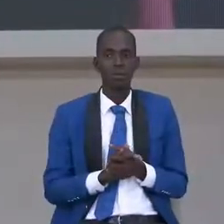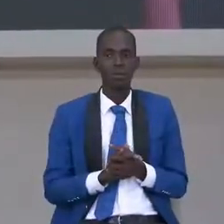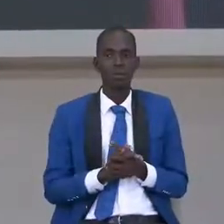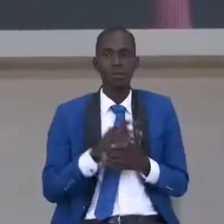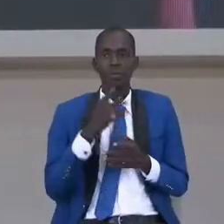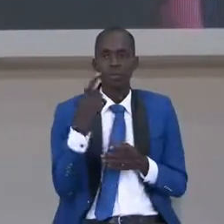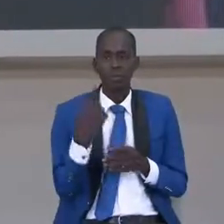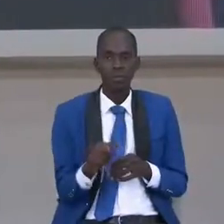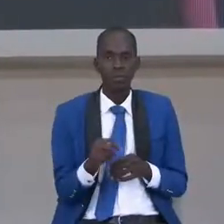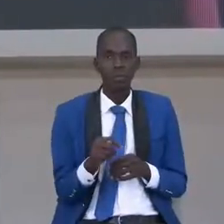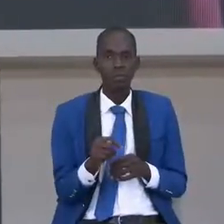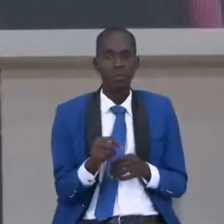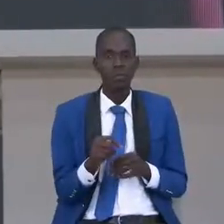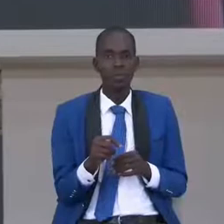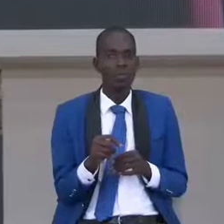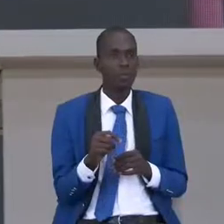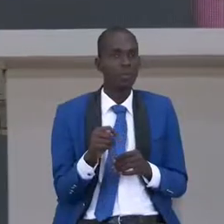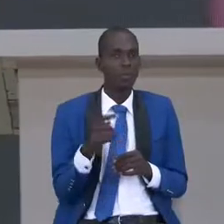Premièrement,